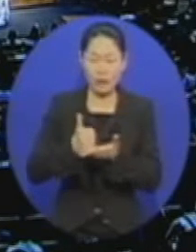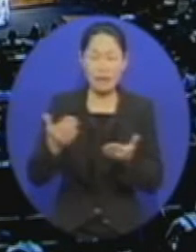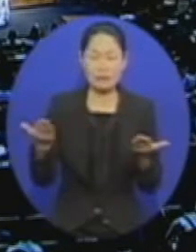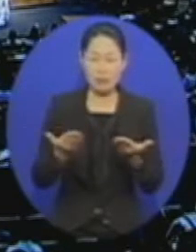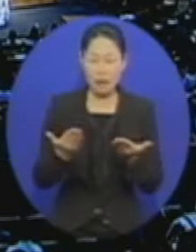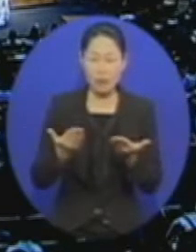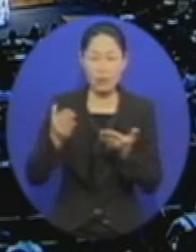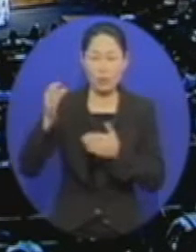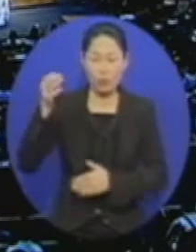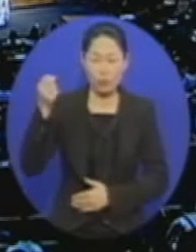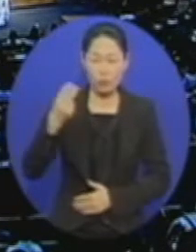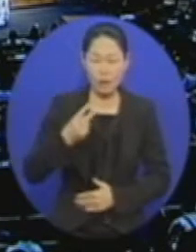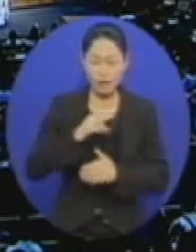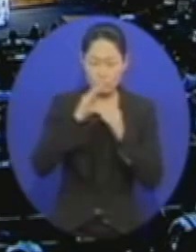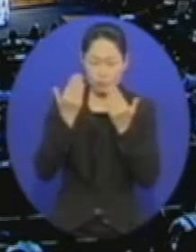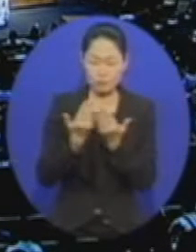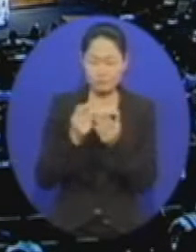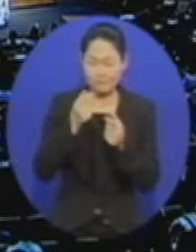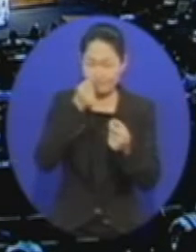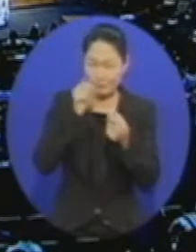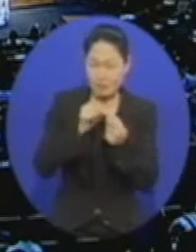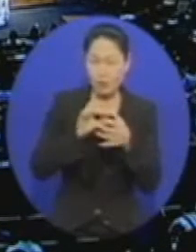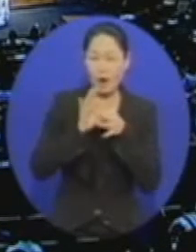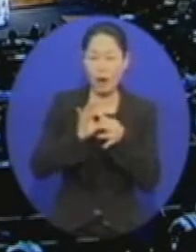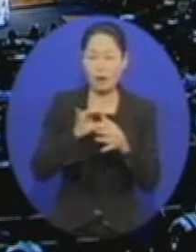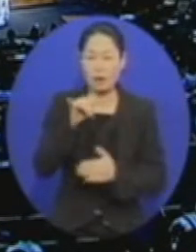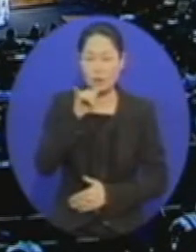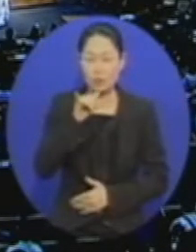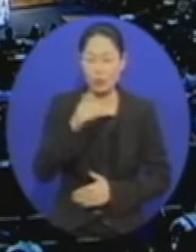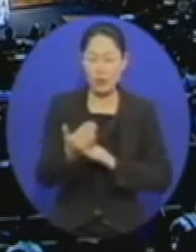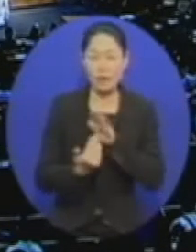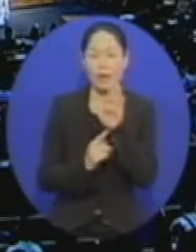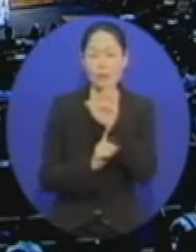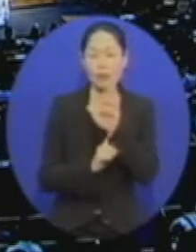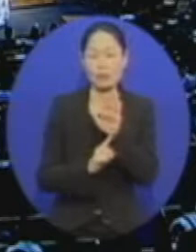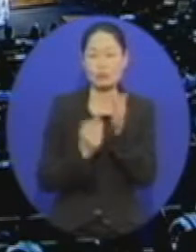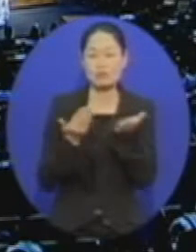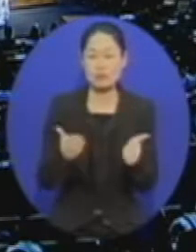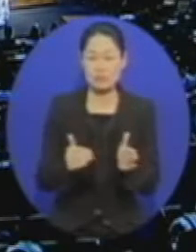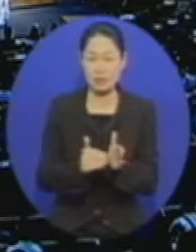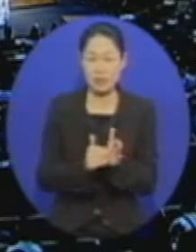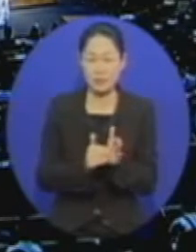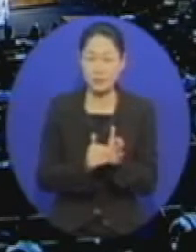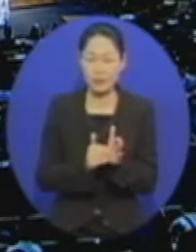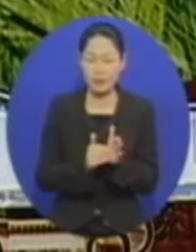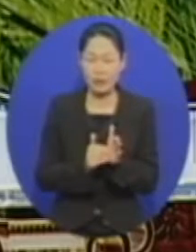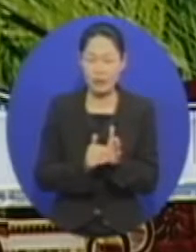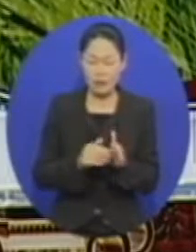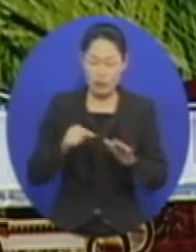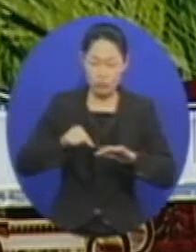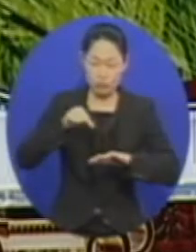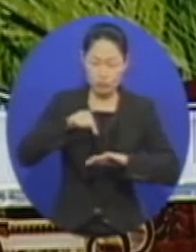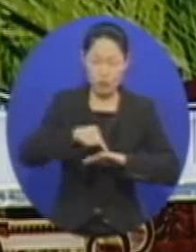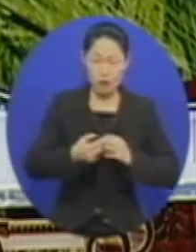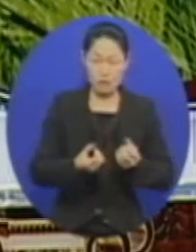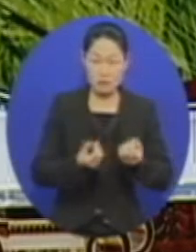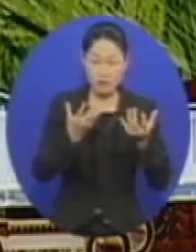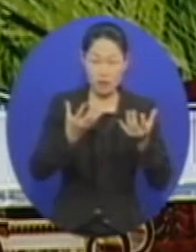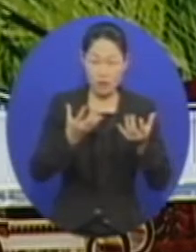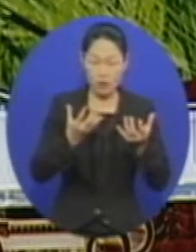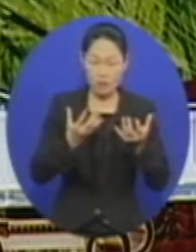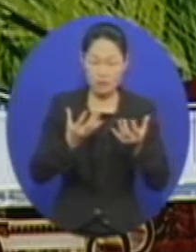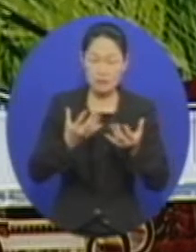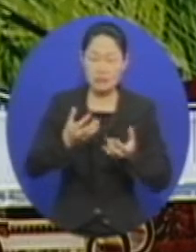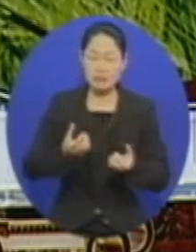다 밀접한 연관이 있고 예 표로 하나님이 주신 것들입니다 유월절 절기를 반대 지 찍기 라고